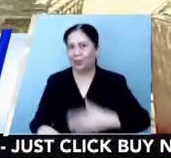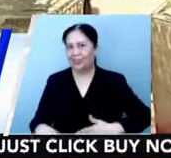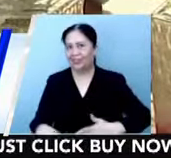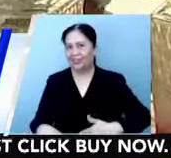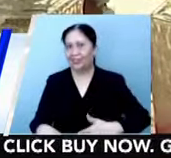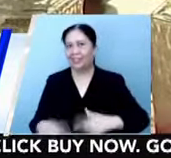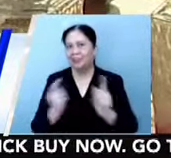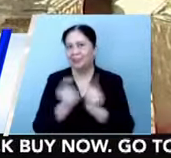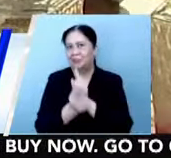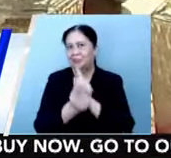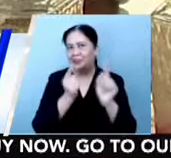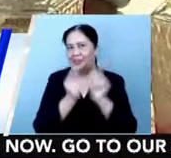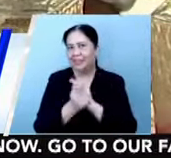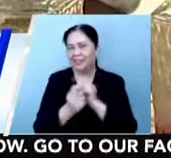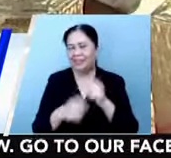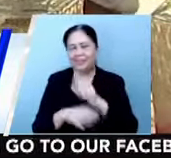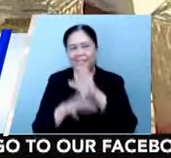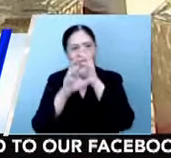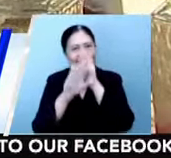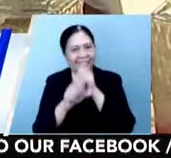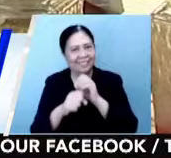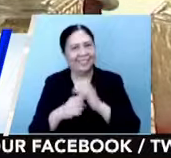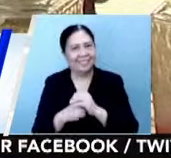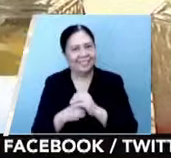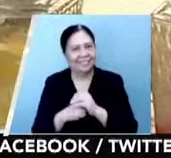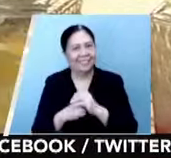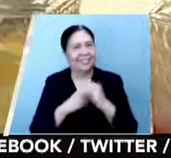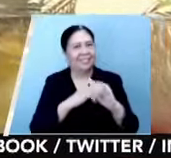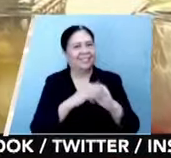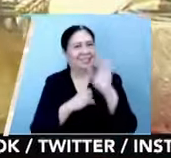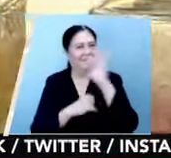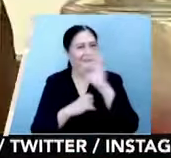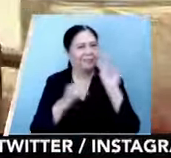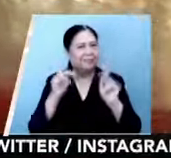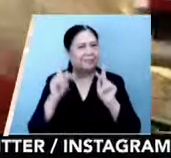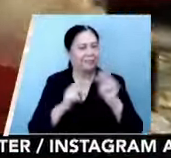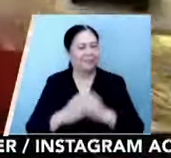pang kahanga-hangang mga kababayan.